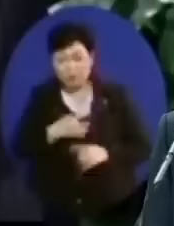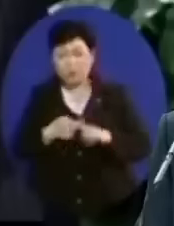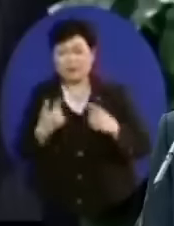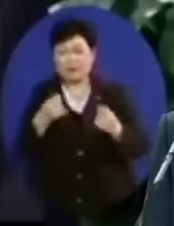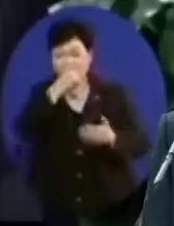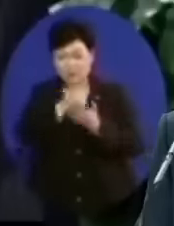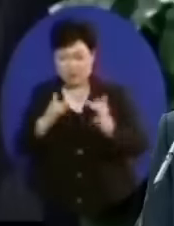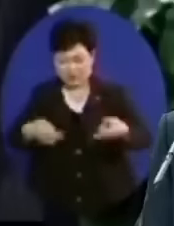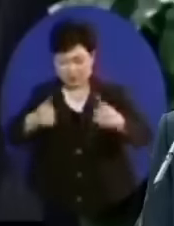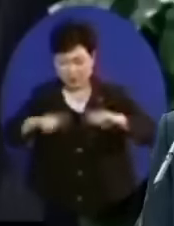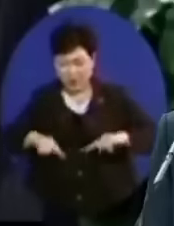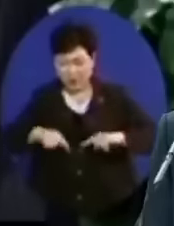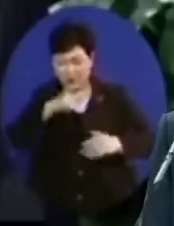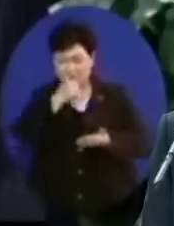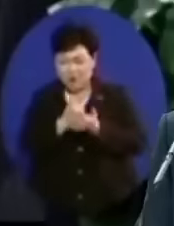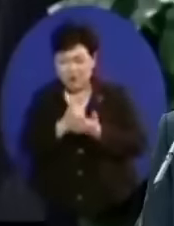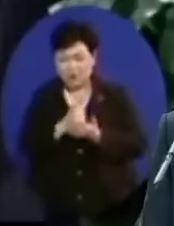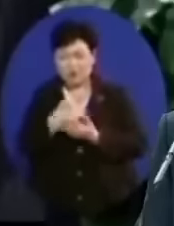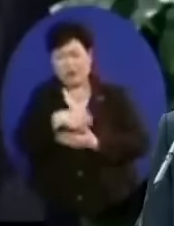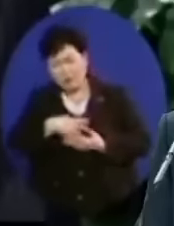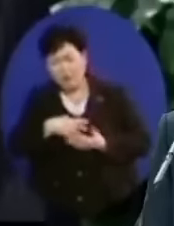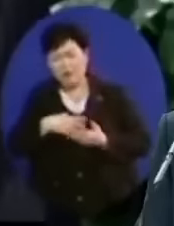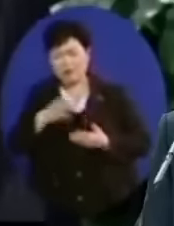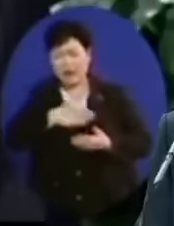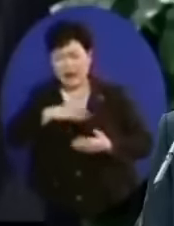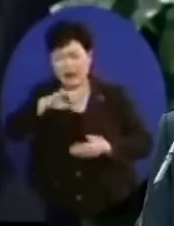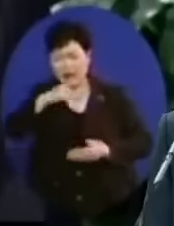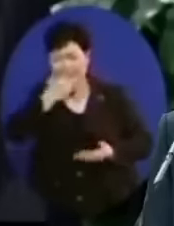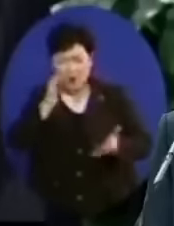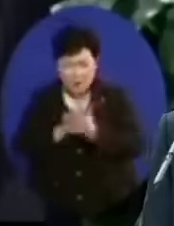들어오면 죄인도 괴롭고 우리도 괴롭습니다.